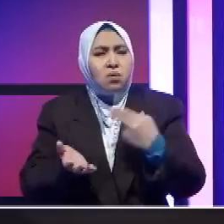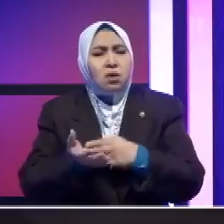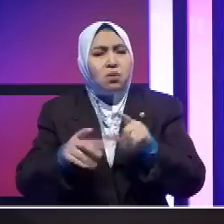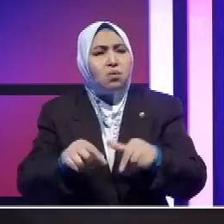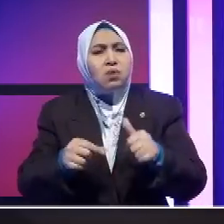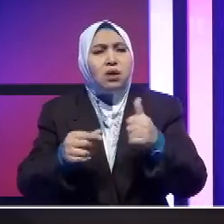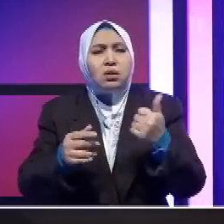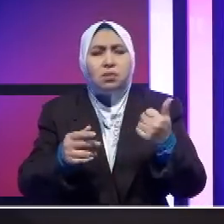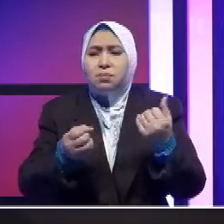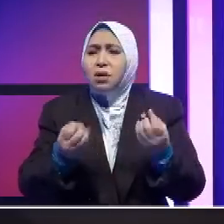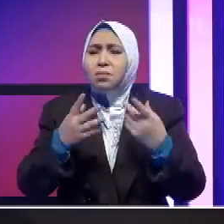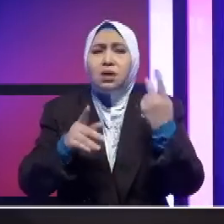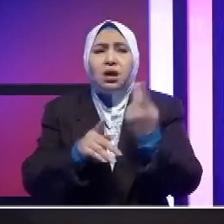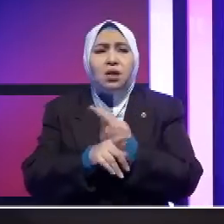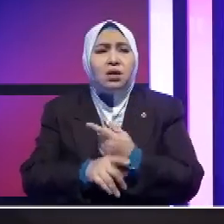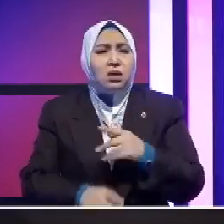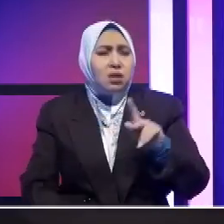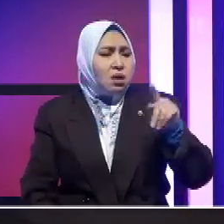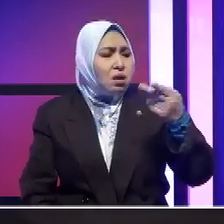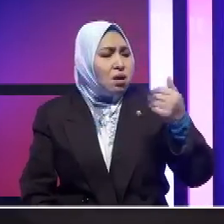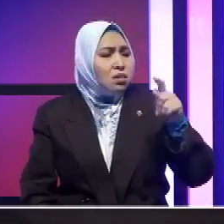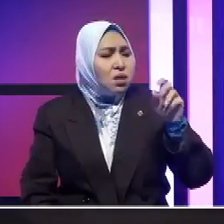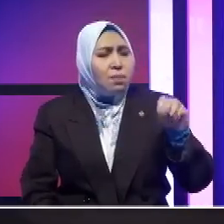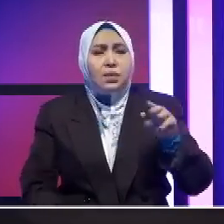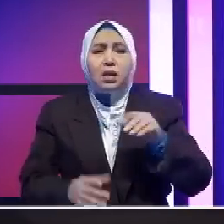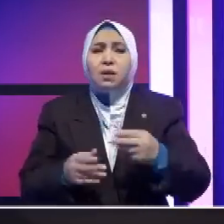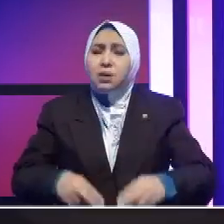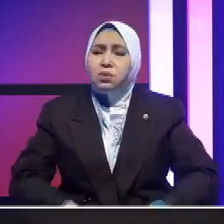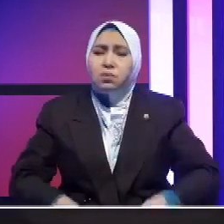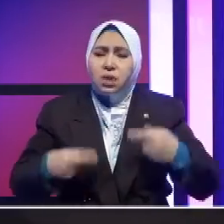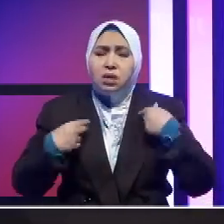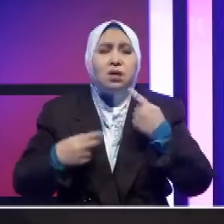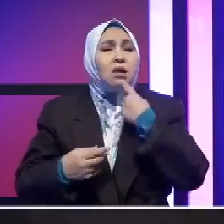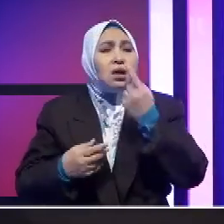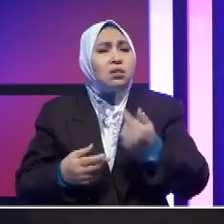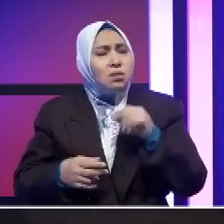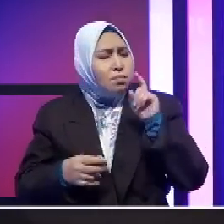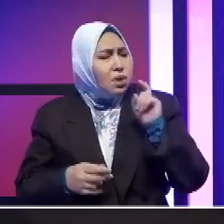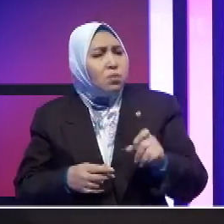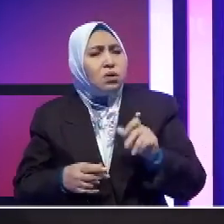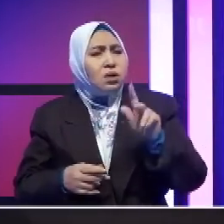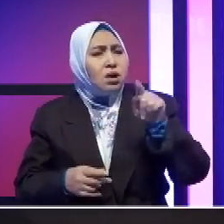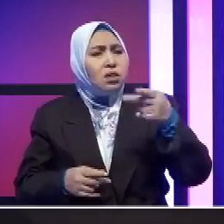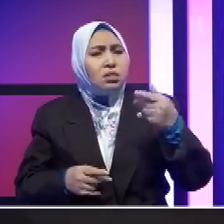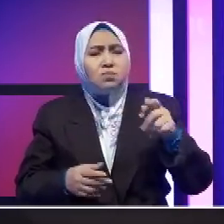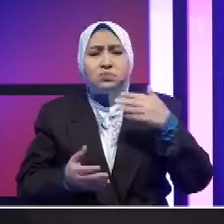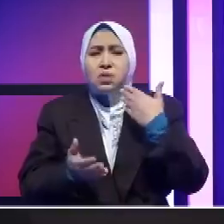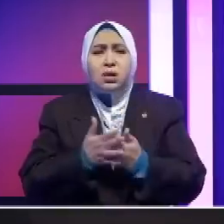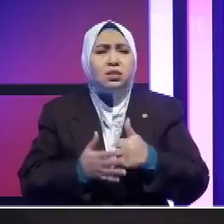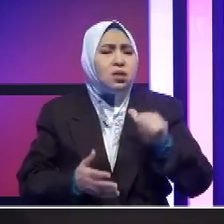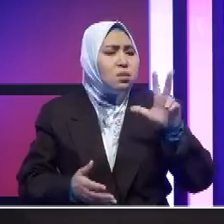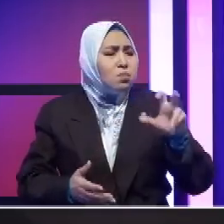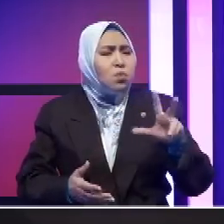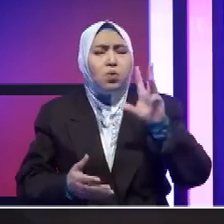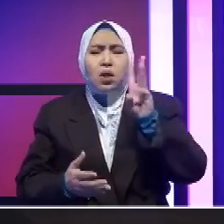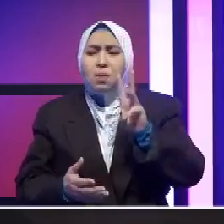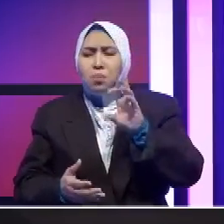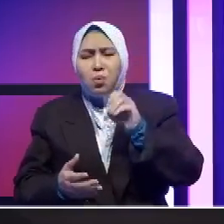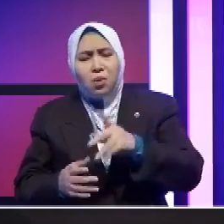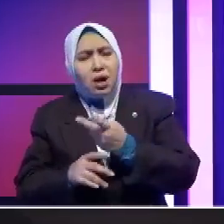kali nak khatam dalam hidup ni kan. Ada yang kata bahawa perlu ke khatam sampai 30-60 kali kan.